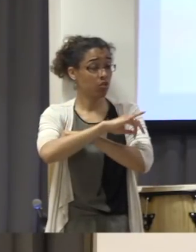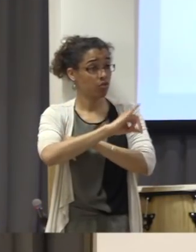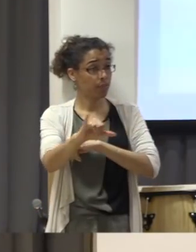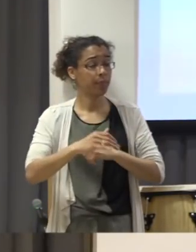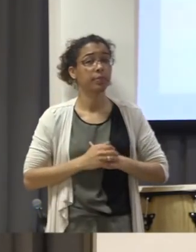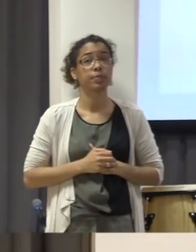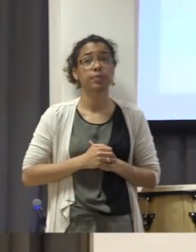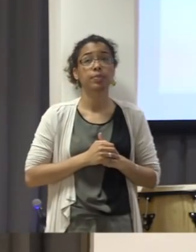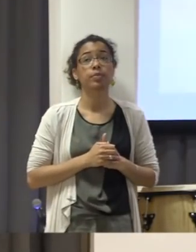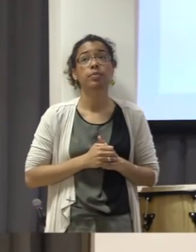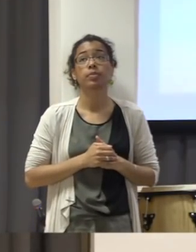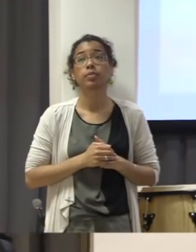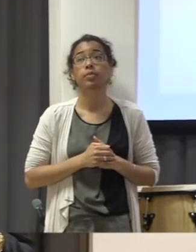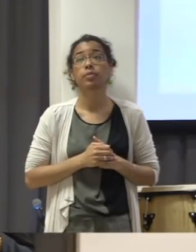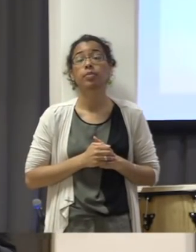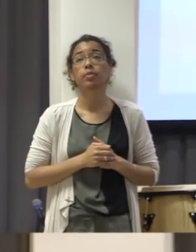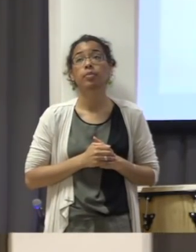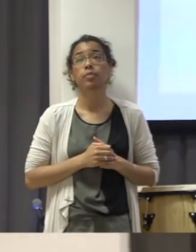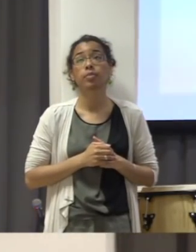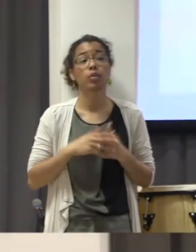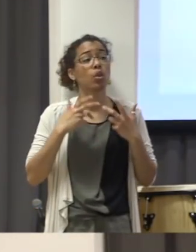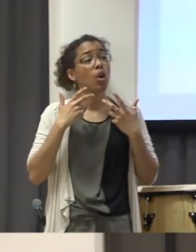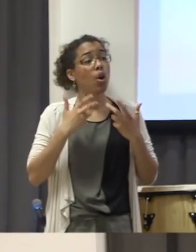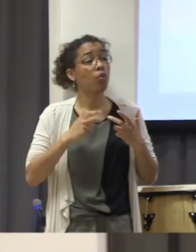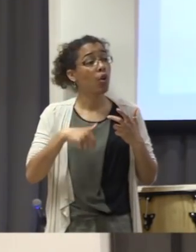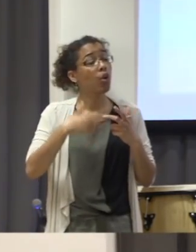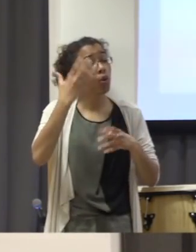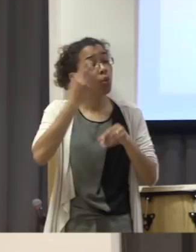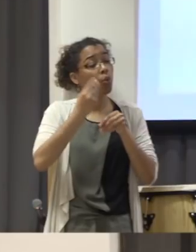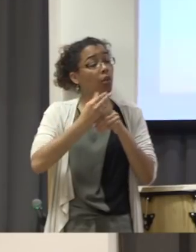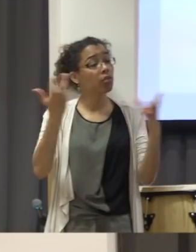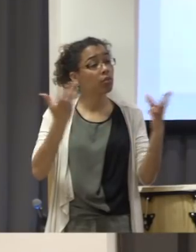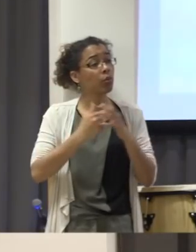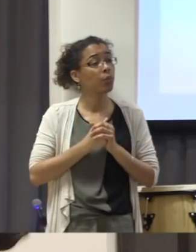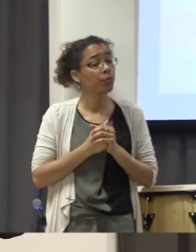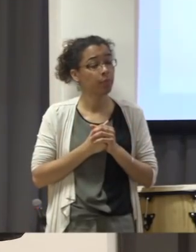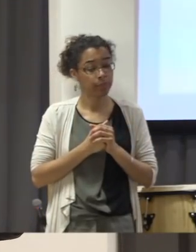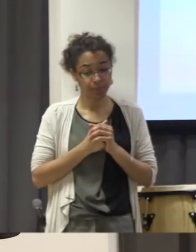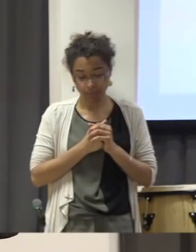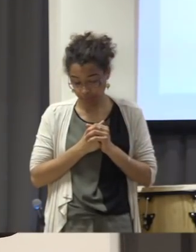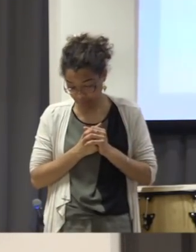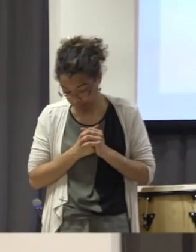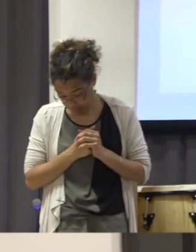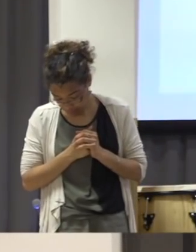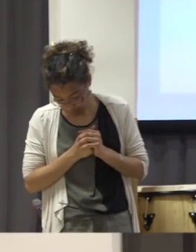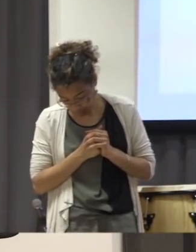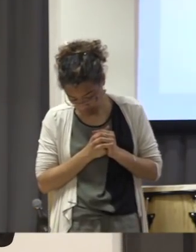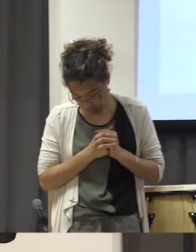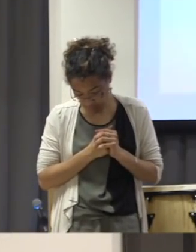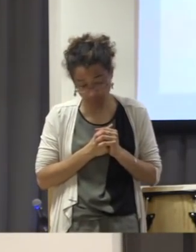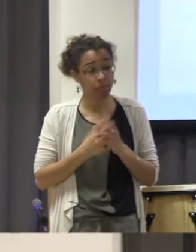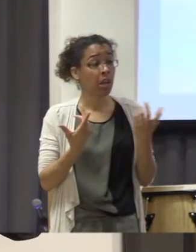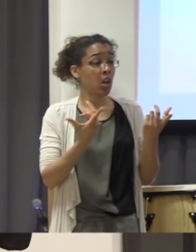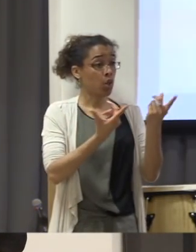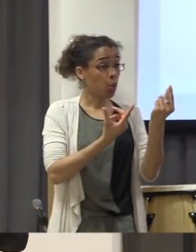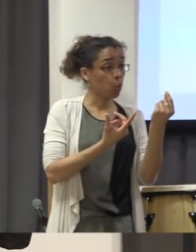Vous savez, nous voulons encore comprendre. Au point que dans ton couple,